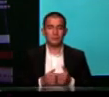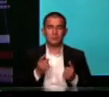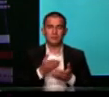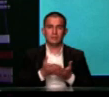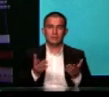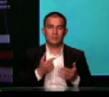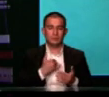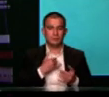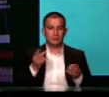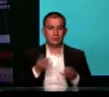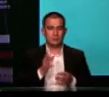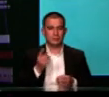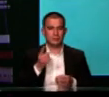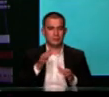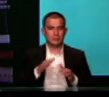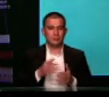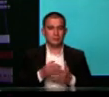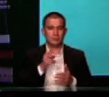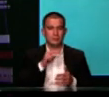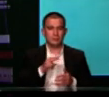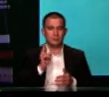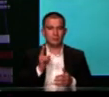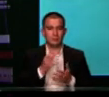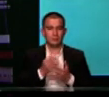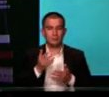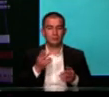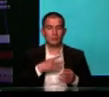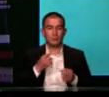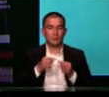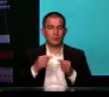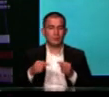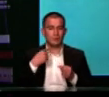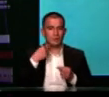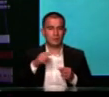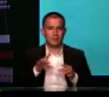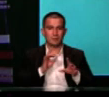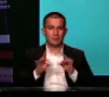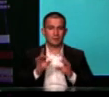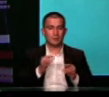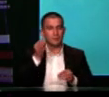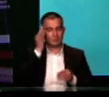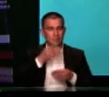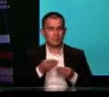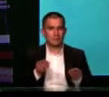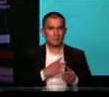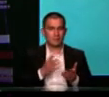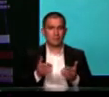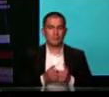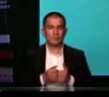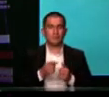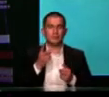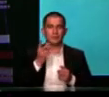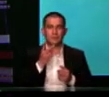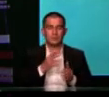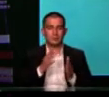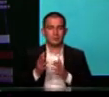birinchi bosqichda P va Q o'zaro teng bo'lmagan tup sonlarni tanlab olish berilgan. Ikkinchi bosqichda esa